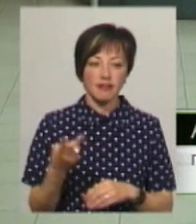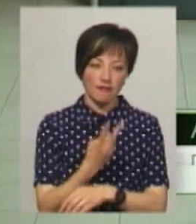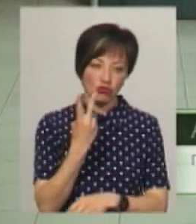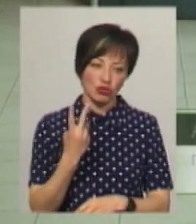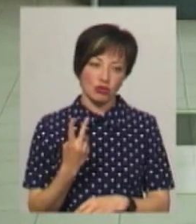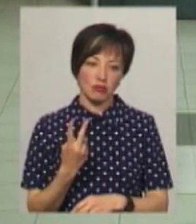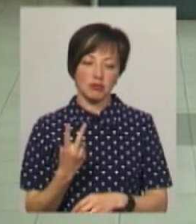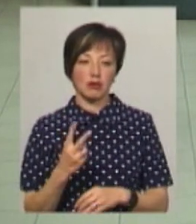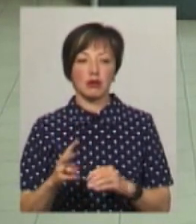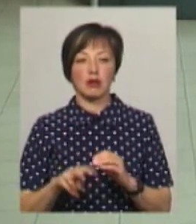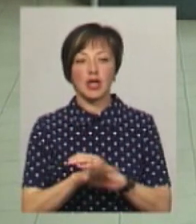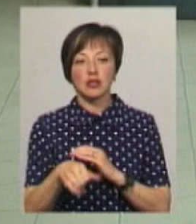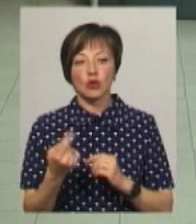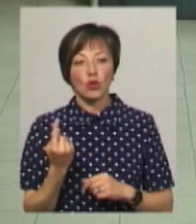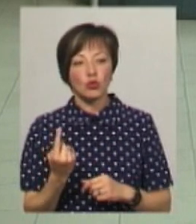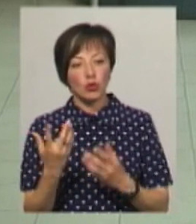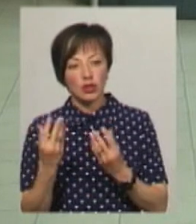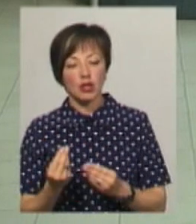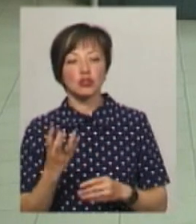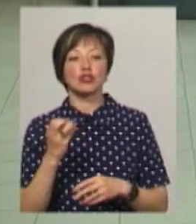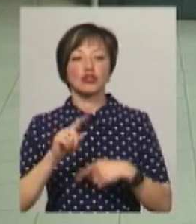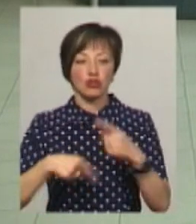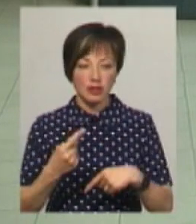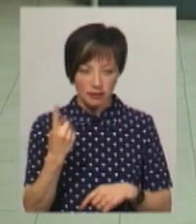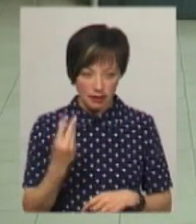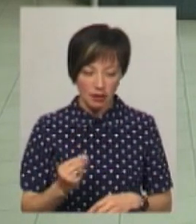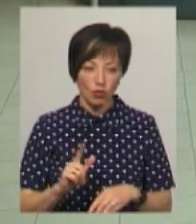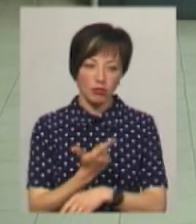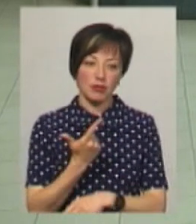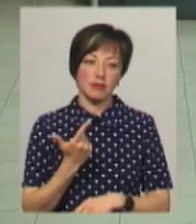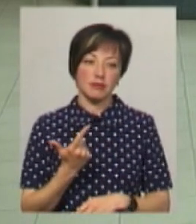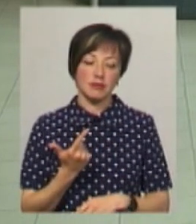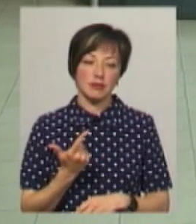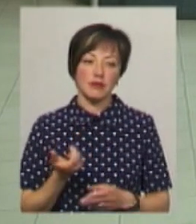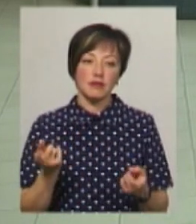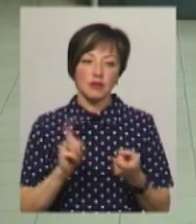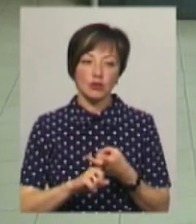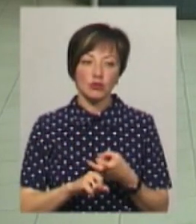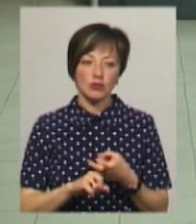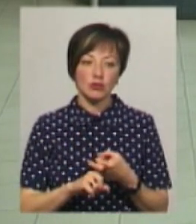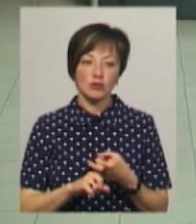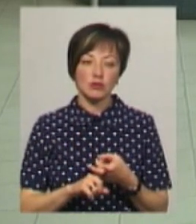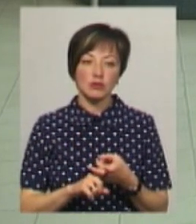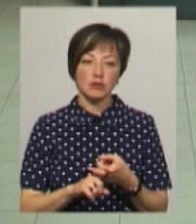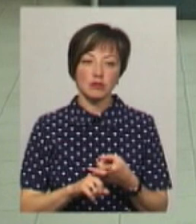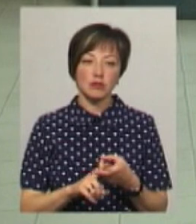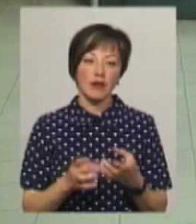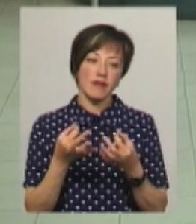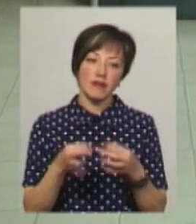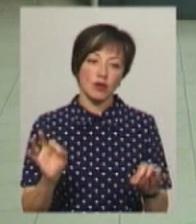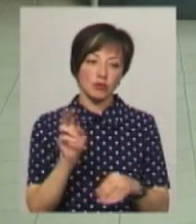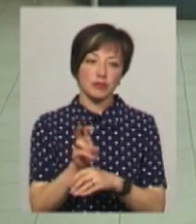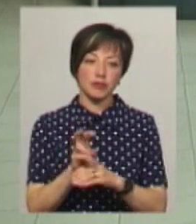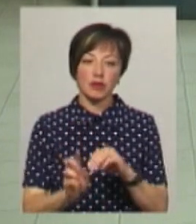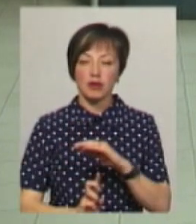крадіжку одного дня, а потім ще через 1 день. В зв'язку з тим, що він мав вільний доступ до храму, тому